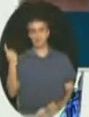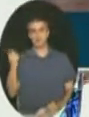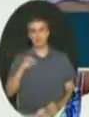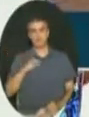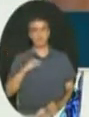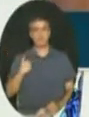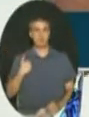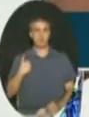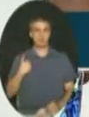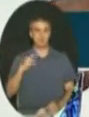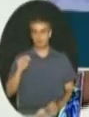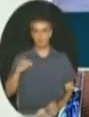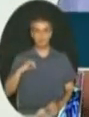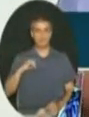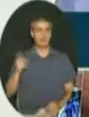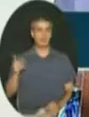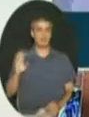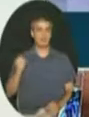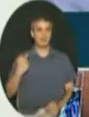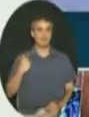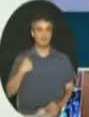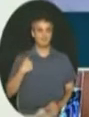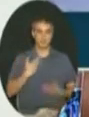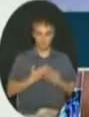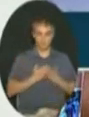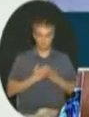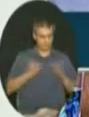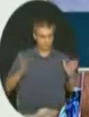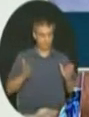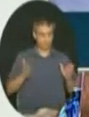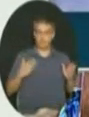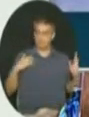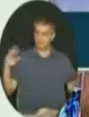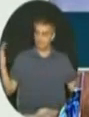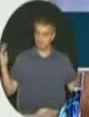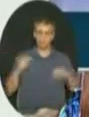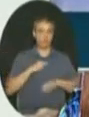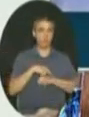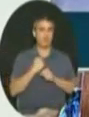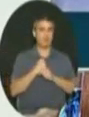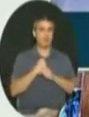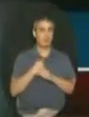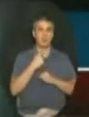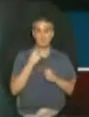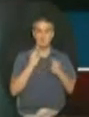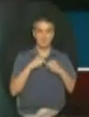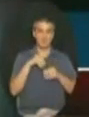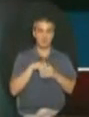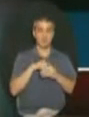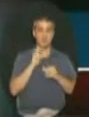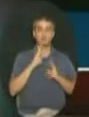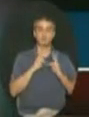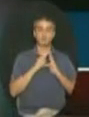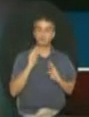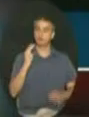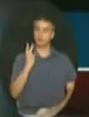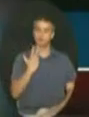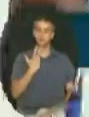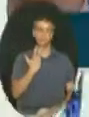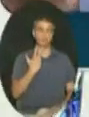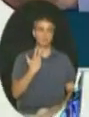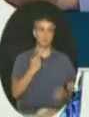שכן מעניין אותי, הנושא מעניין אותי. אם אני פורס את זה ומצמצם את שעות הפעילות, זאת אומרת, אני אומר לוועדת הפנים, את יכולה להתכנס שני